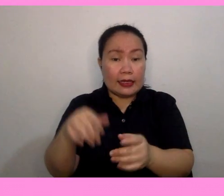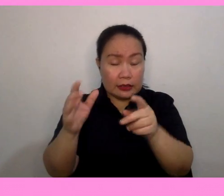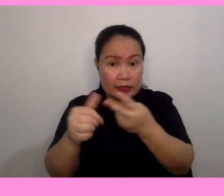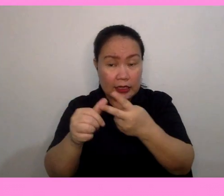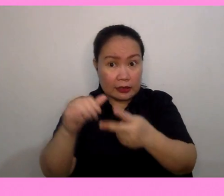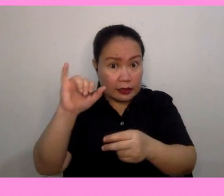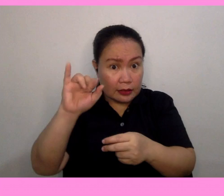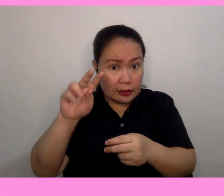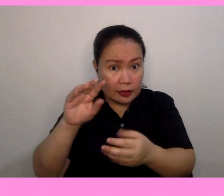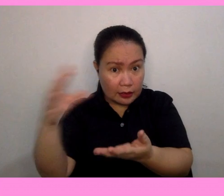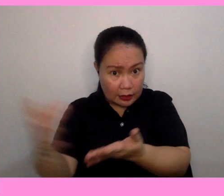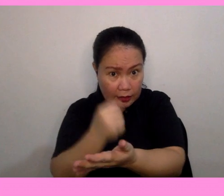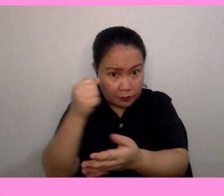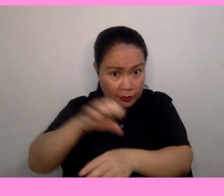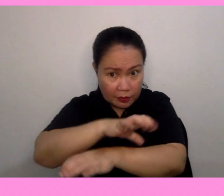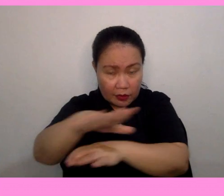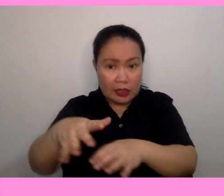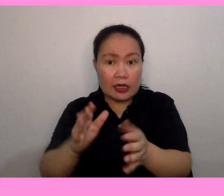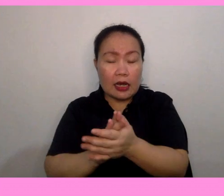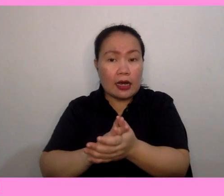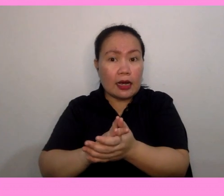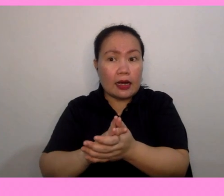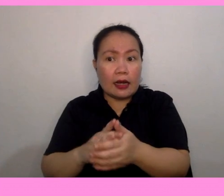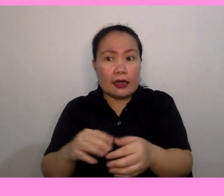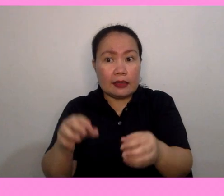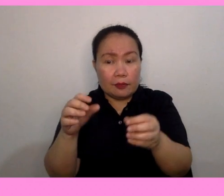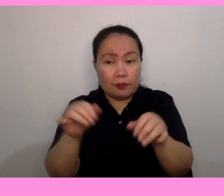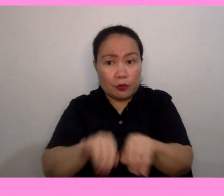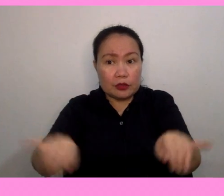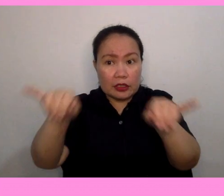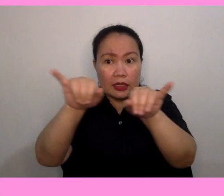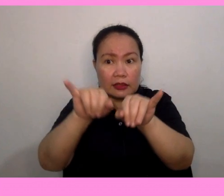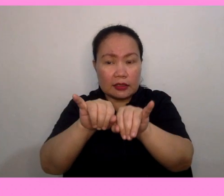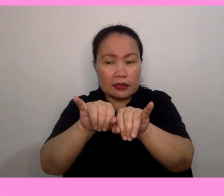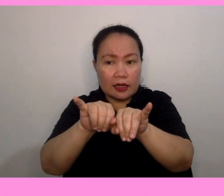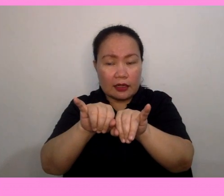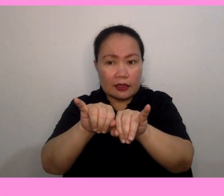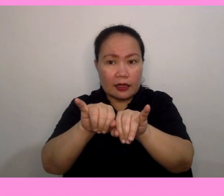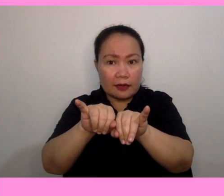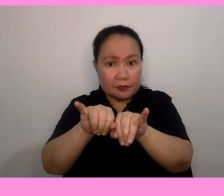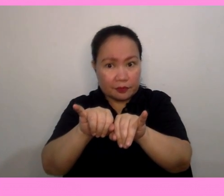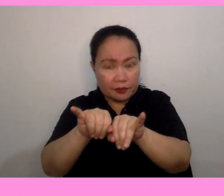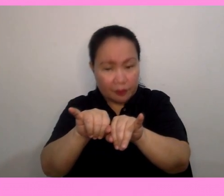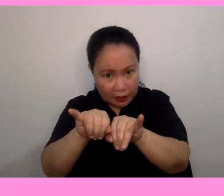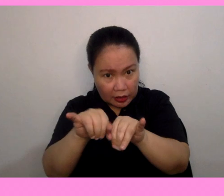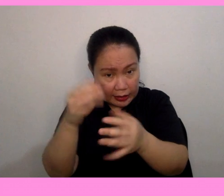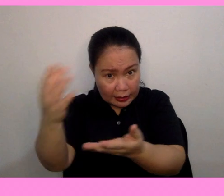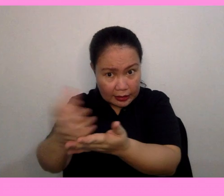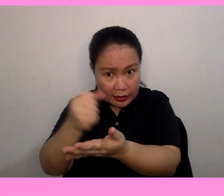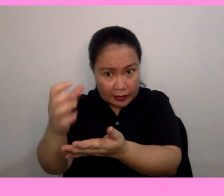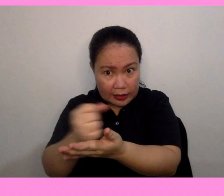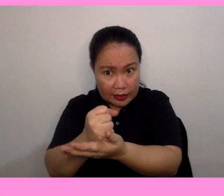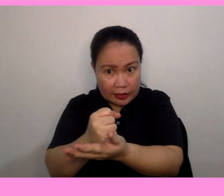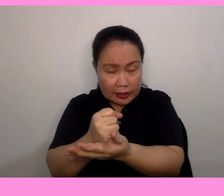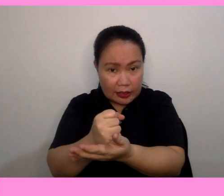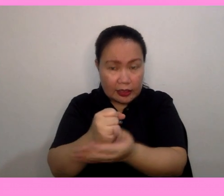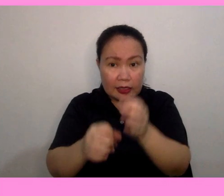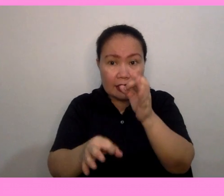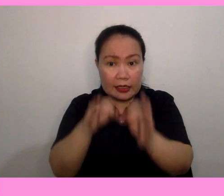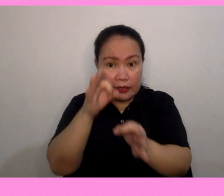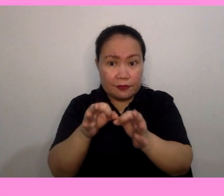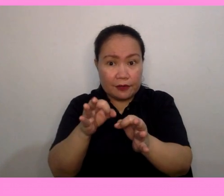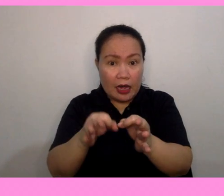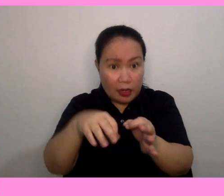ay nagpapahayag na mas malaki ang halaga ng kinikita kapag mas mababa ang presyo. Kapag mababa ang presyo